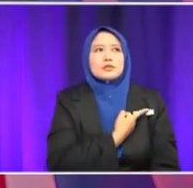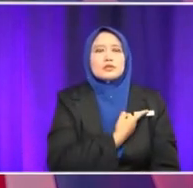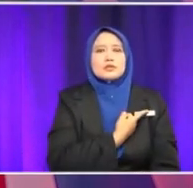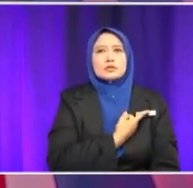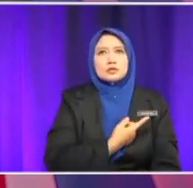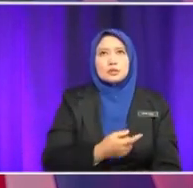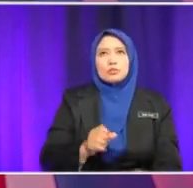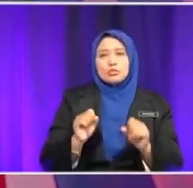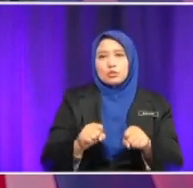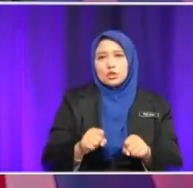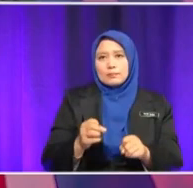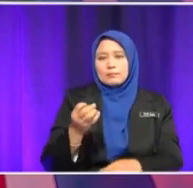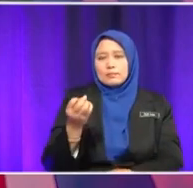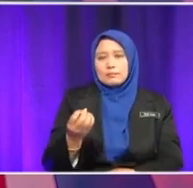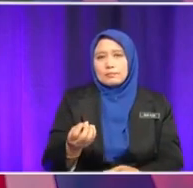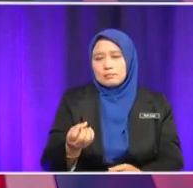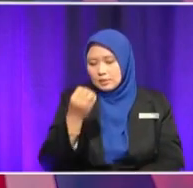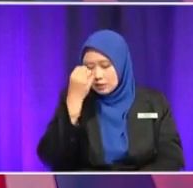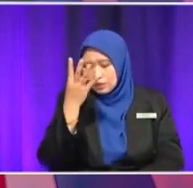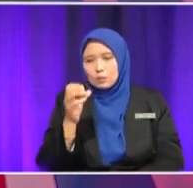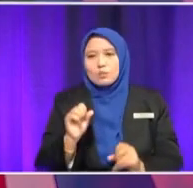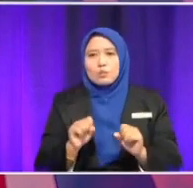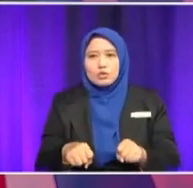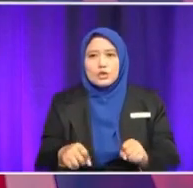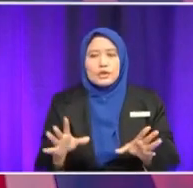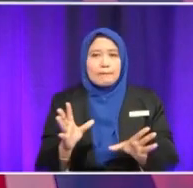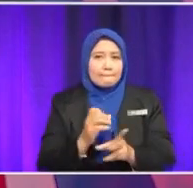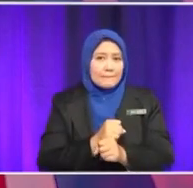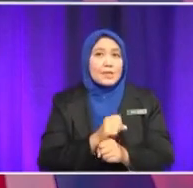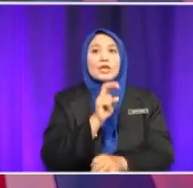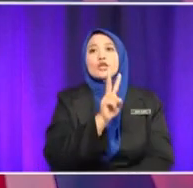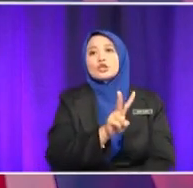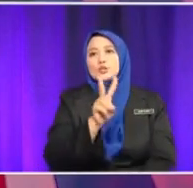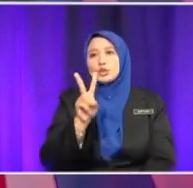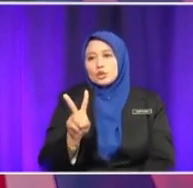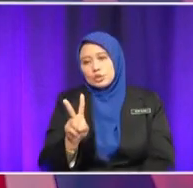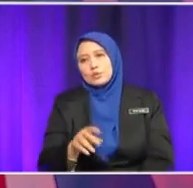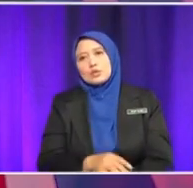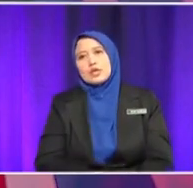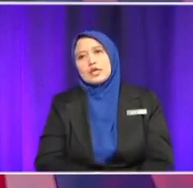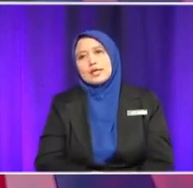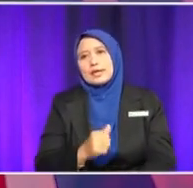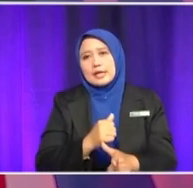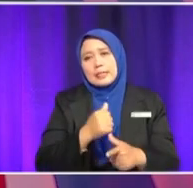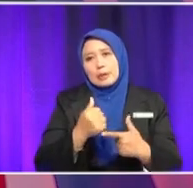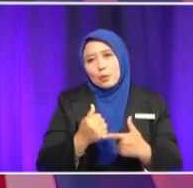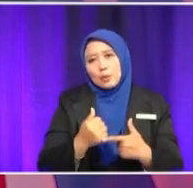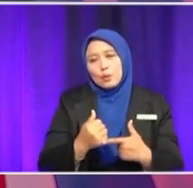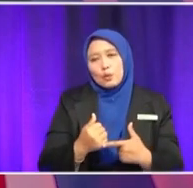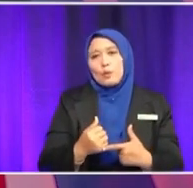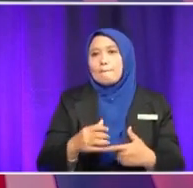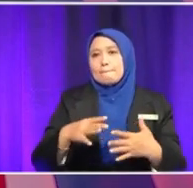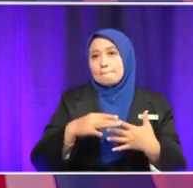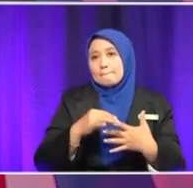music dan juga mathematilah mandinya contohnya aliran macet tadi ekonomi